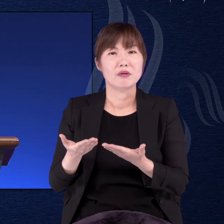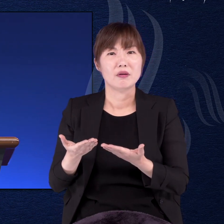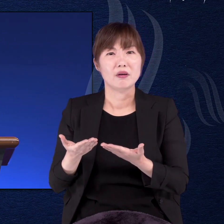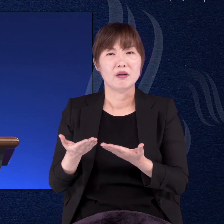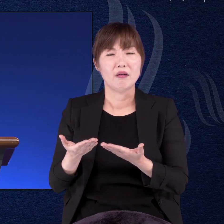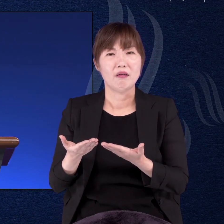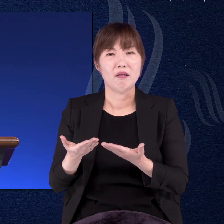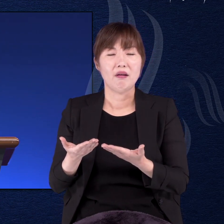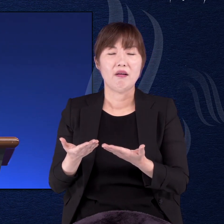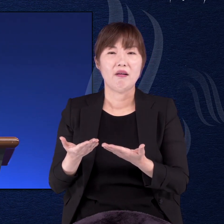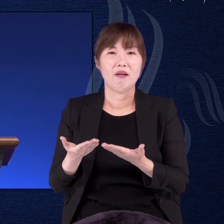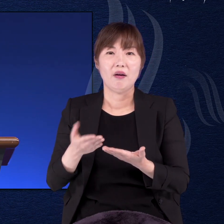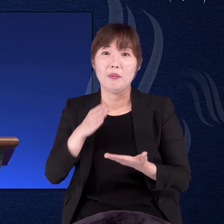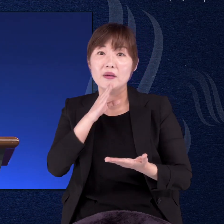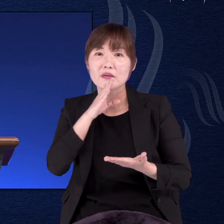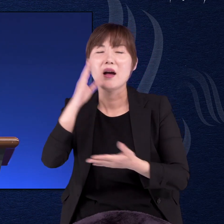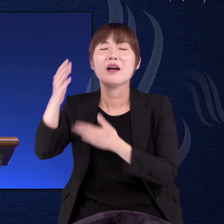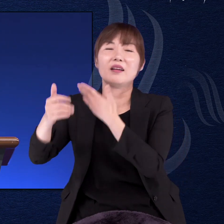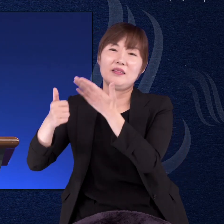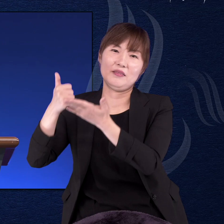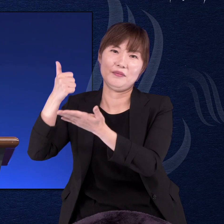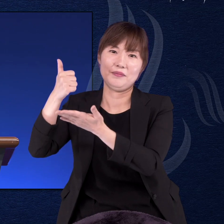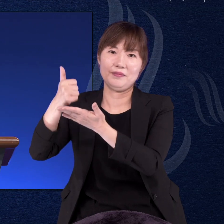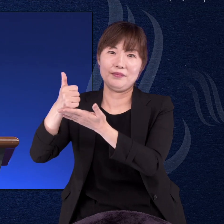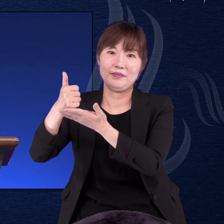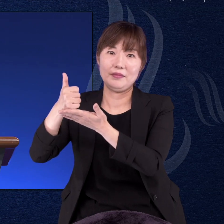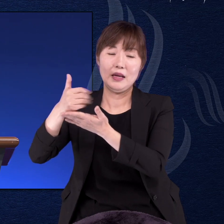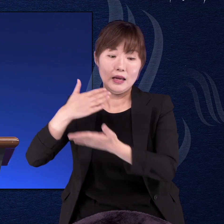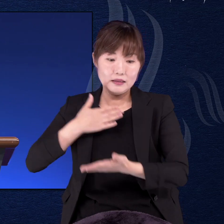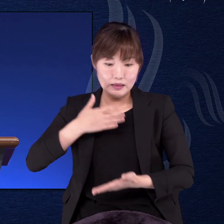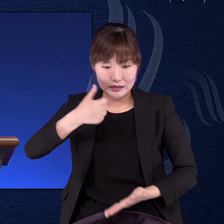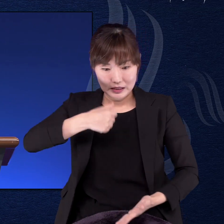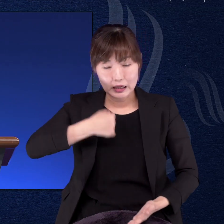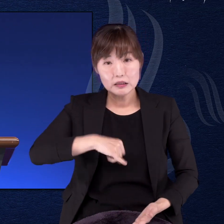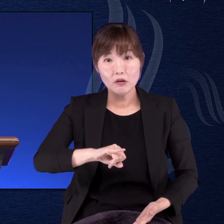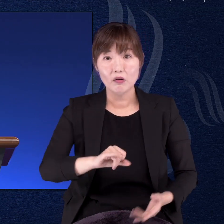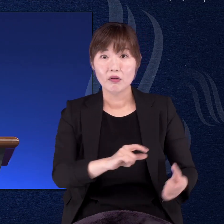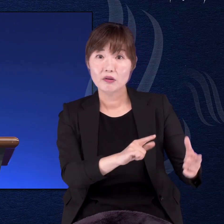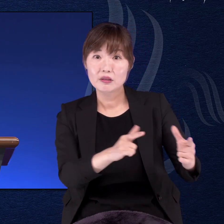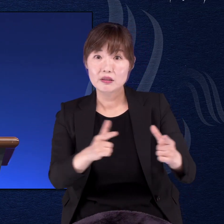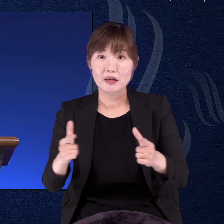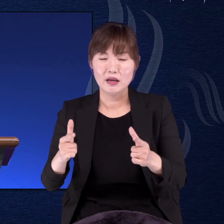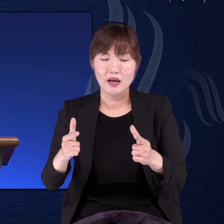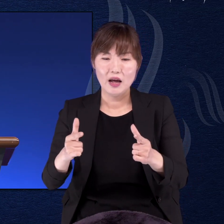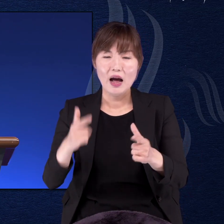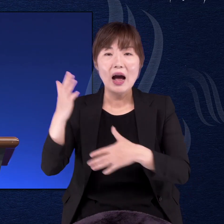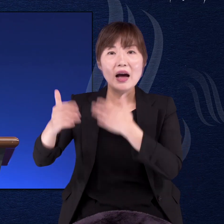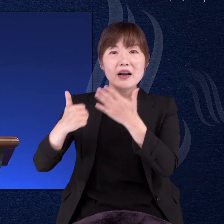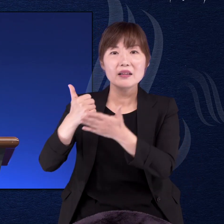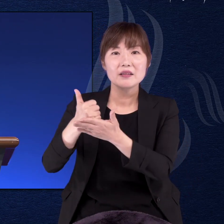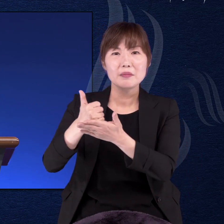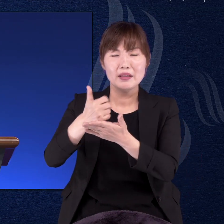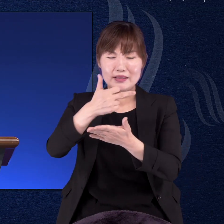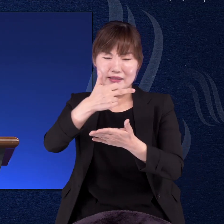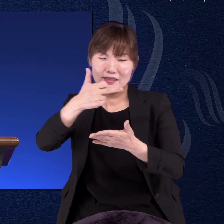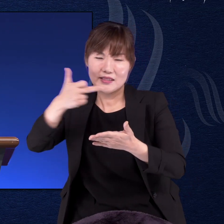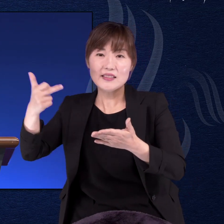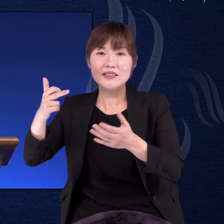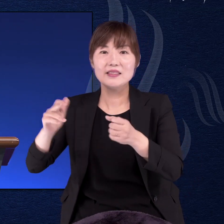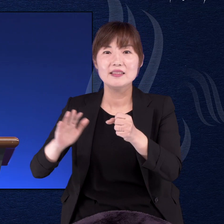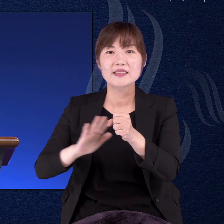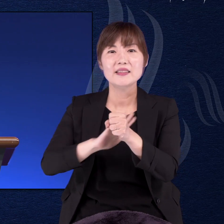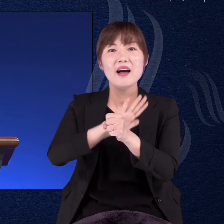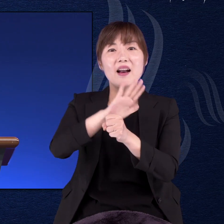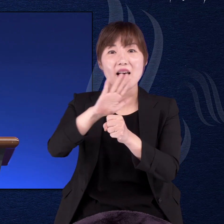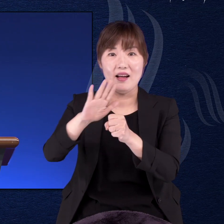내 자녀에게, 내 아이들에게 하나님의 그 크신 사랑을 조금이라도 맛보게 해주는